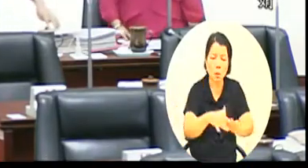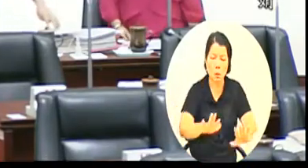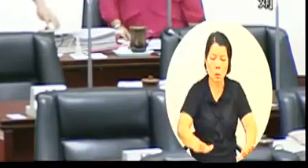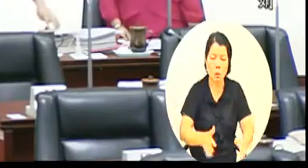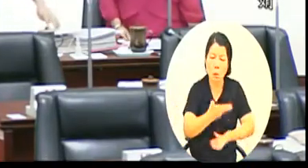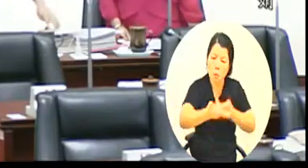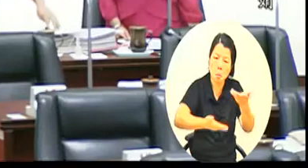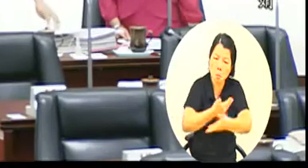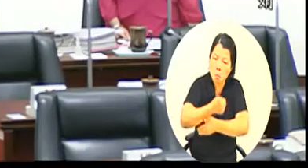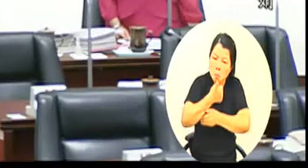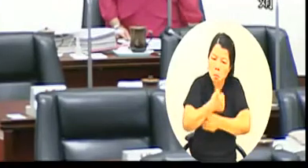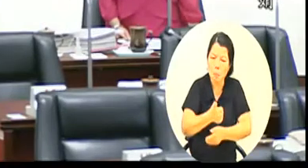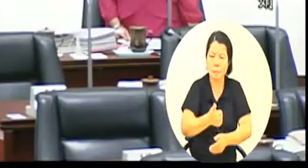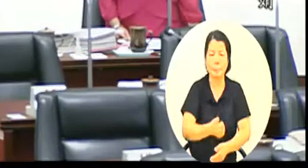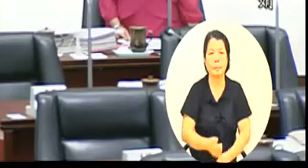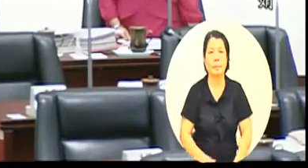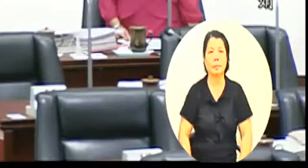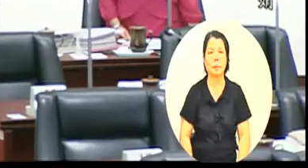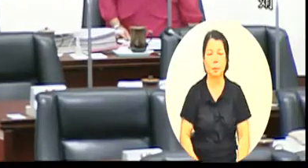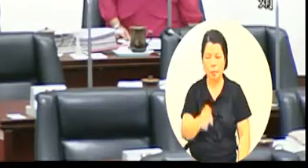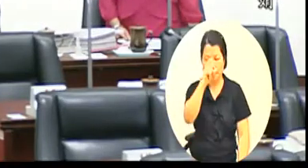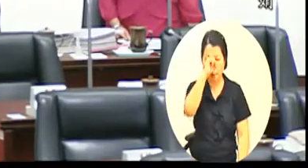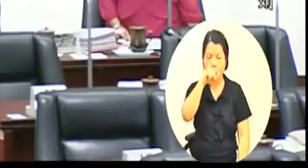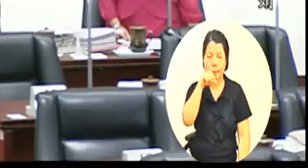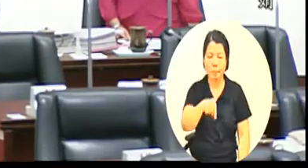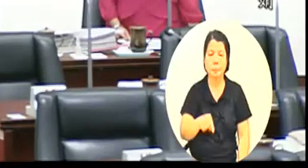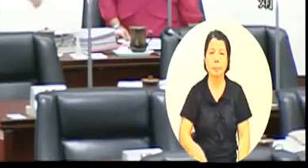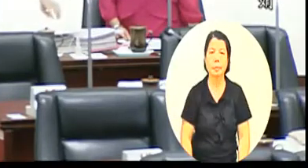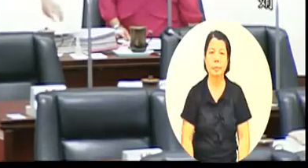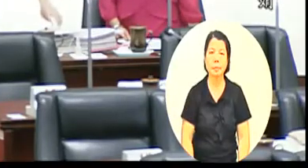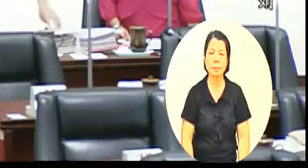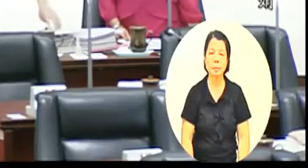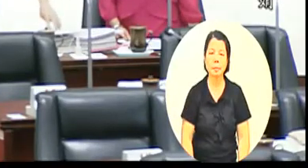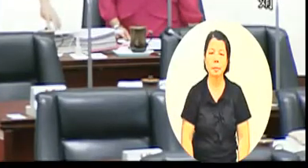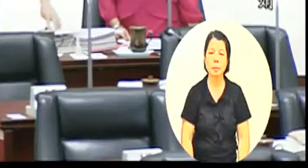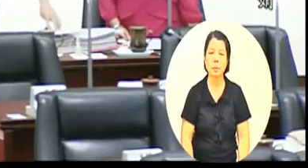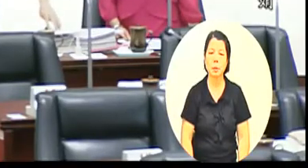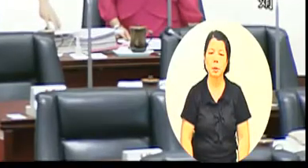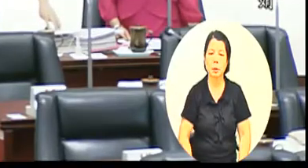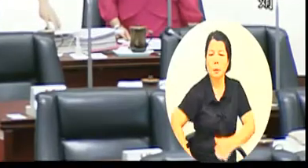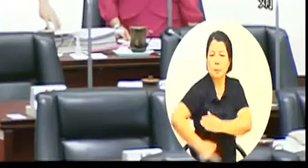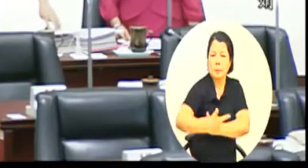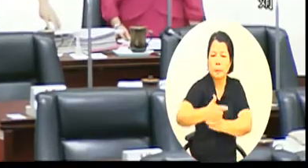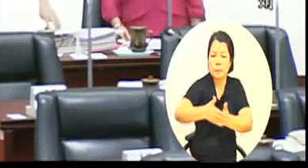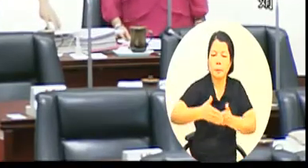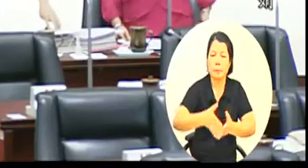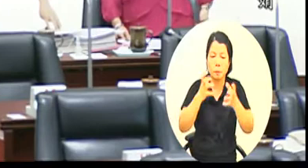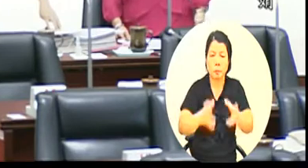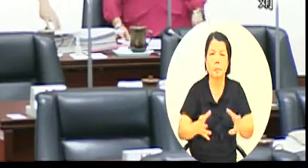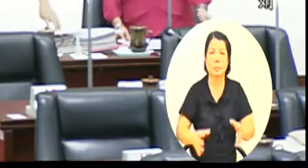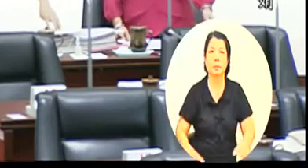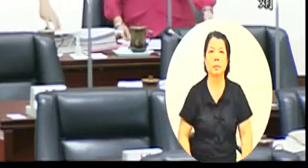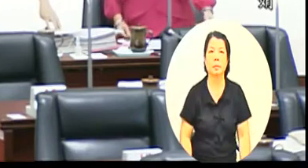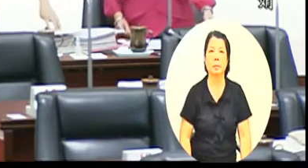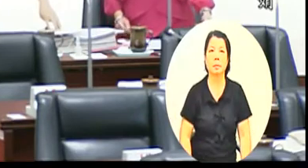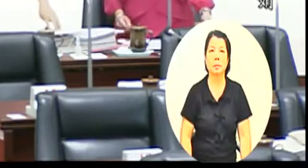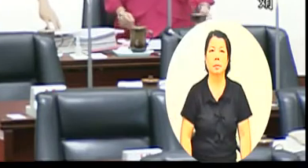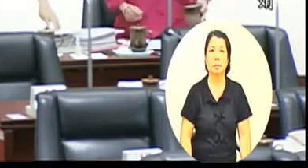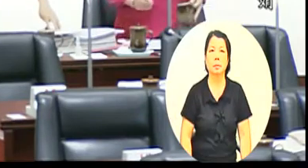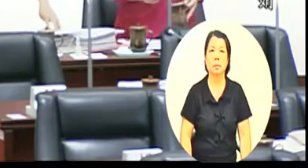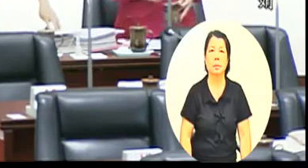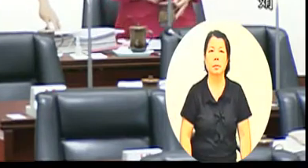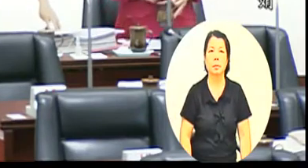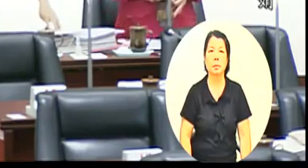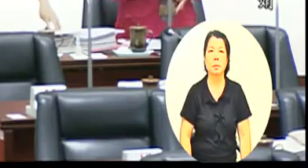动。那但是我们希望说这个东西要尽快的进行啊。我不知道现在我们这个